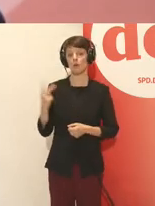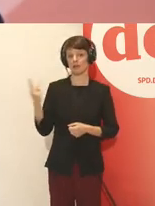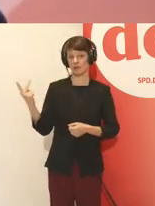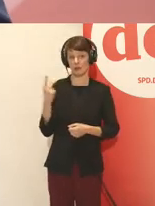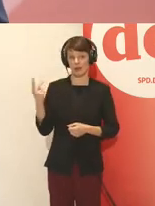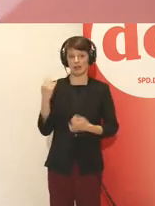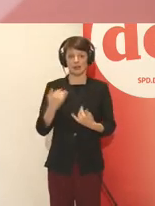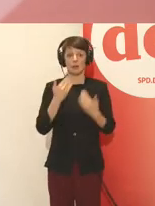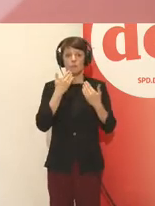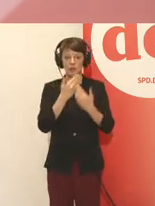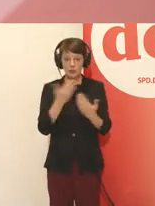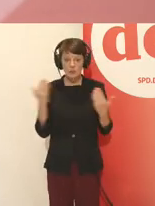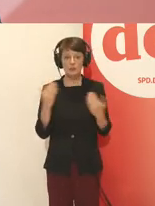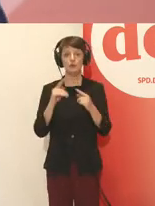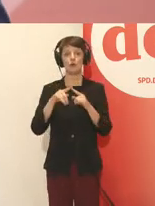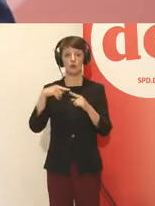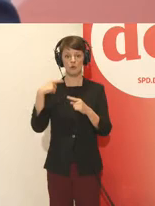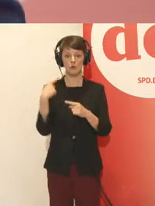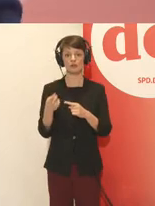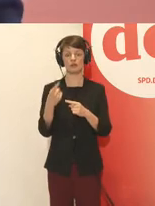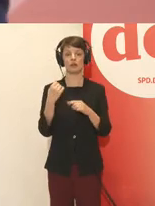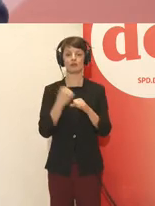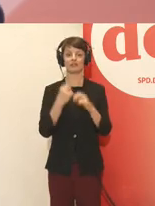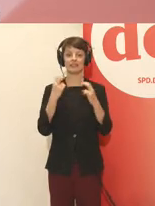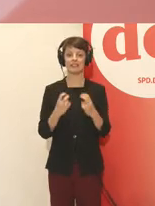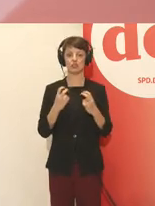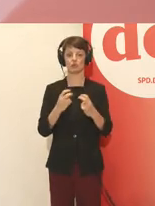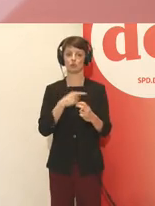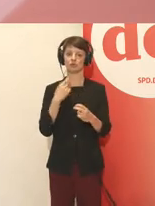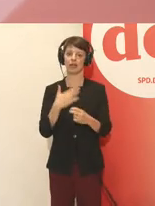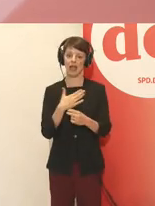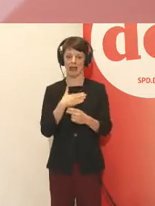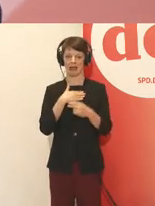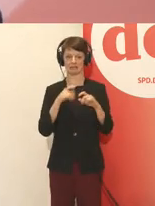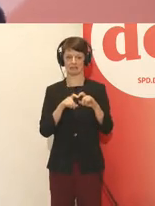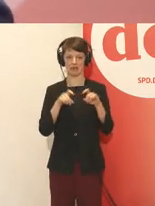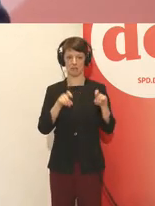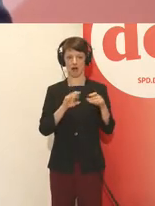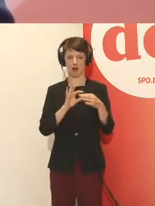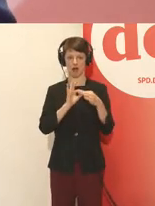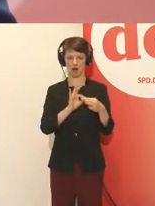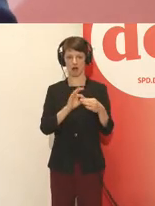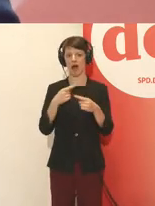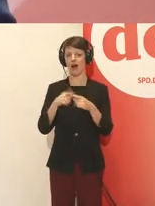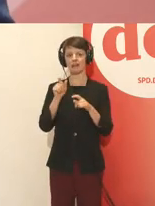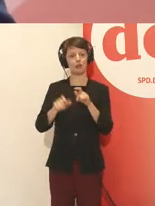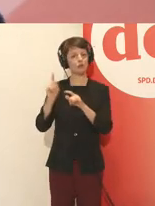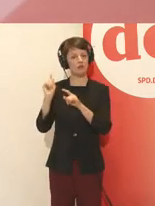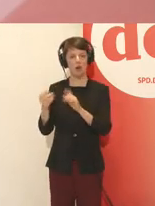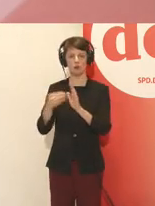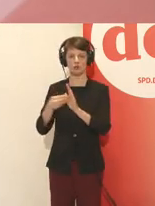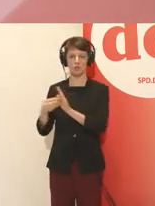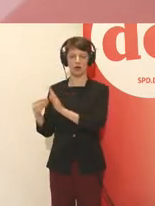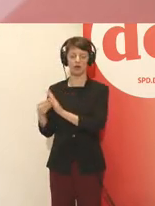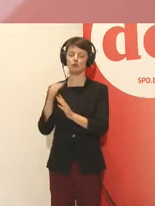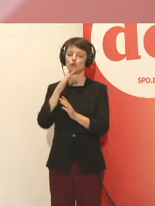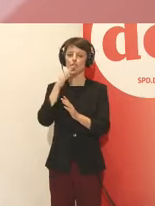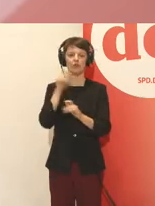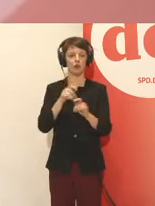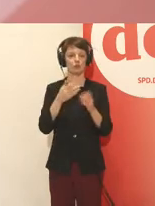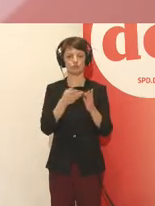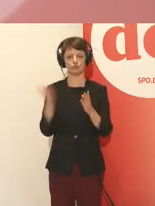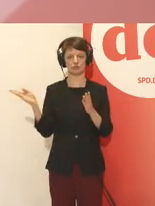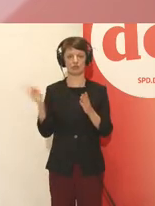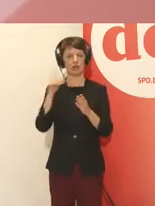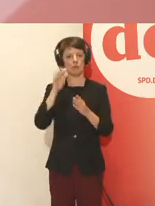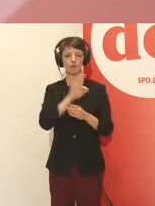jetzt diese begrüßungen dann bieten wir sessions zu unseren herzens themen an und das tun andere auch da sind so viele mehr und ich wette ich